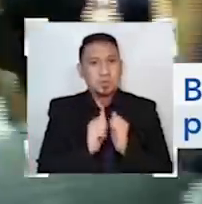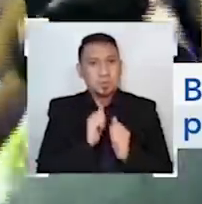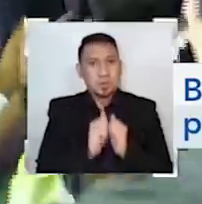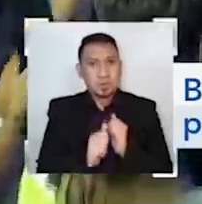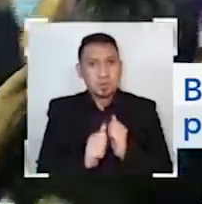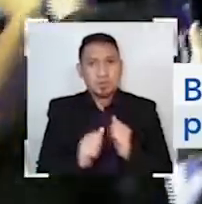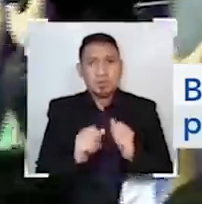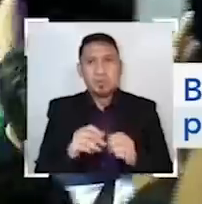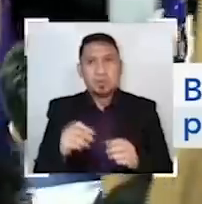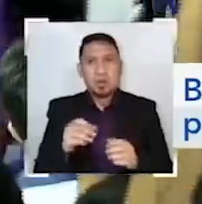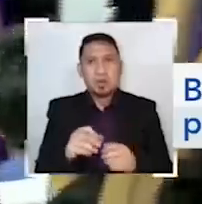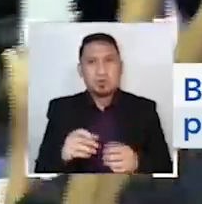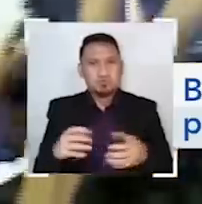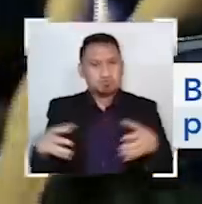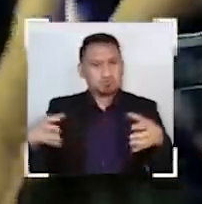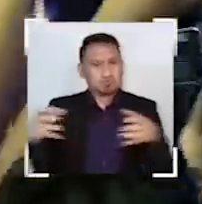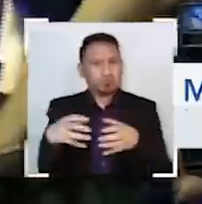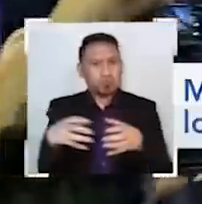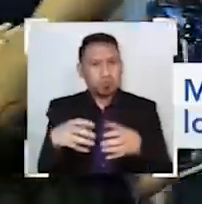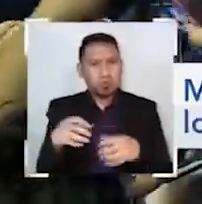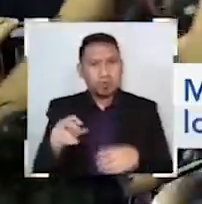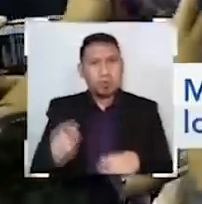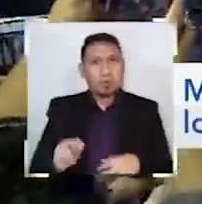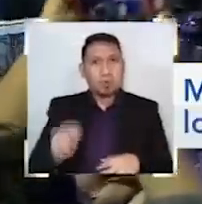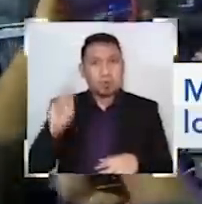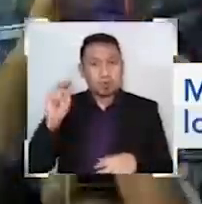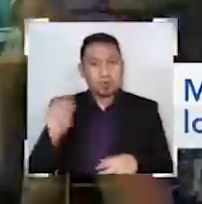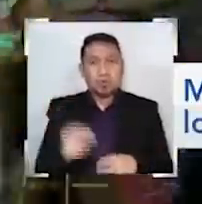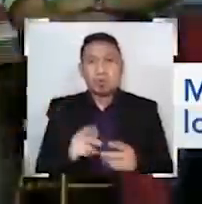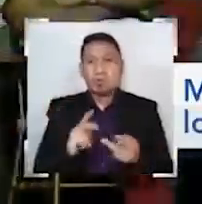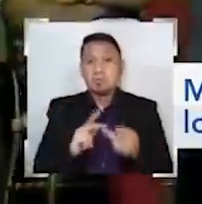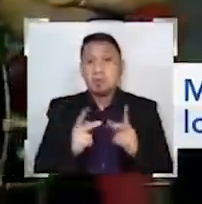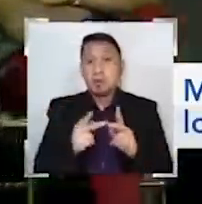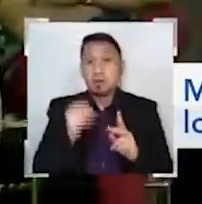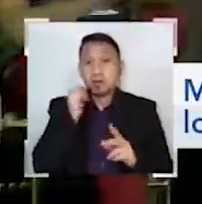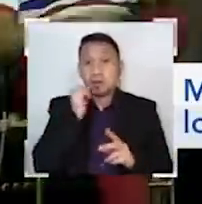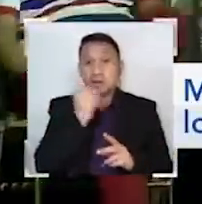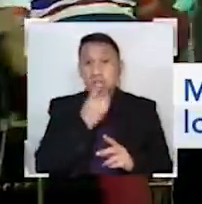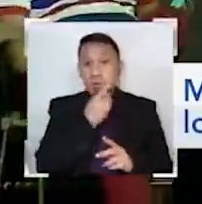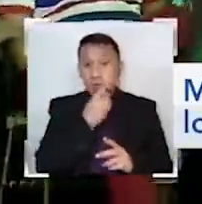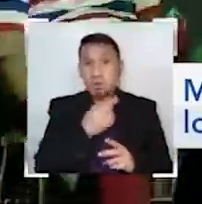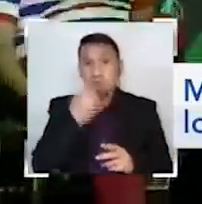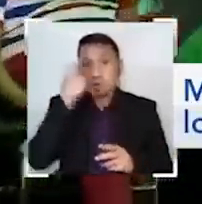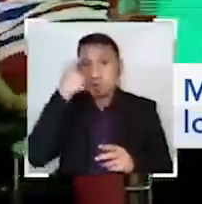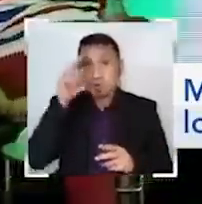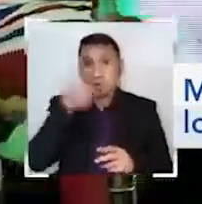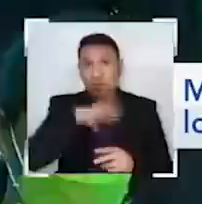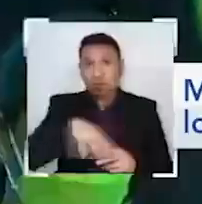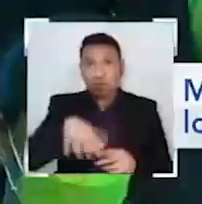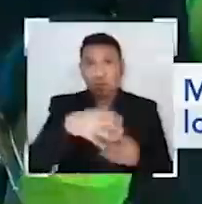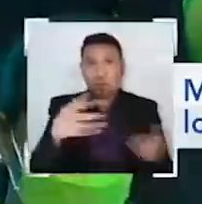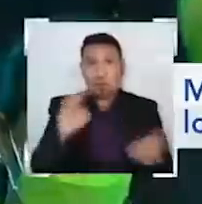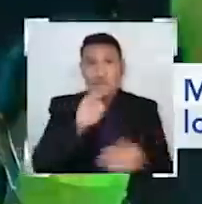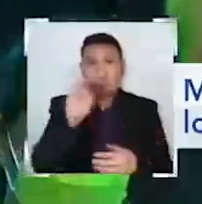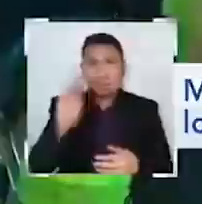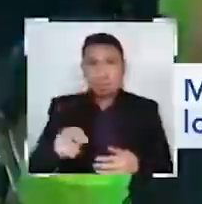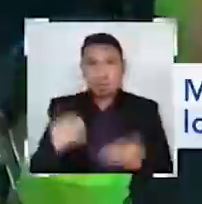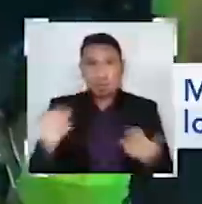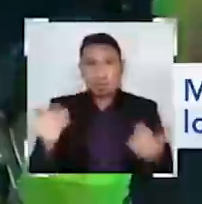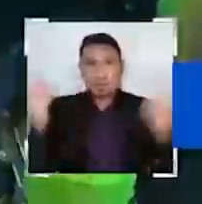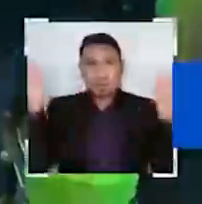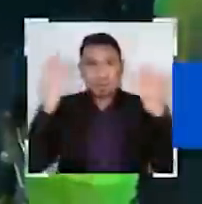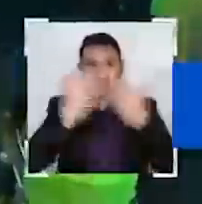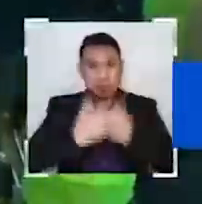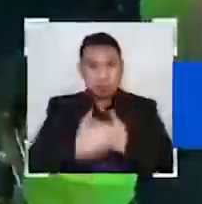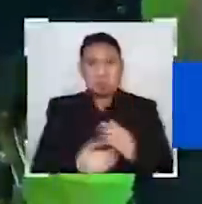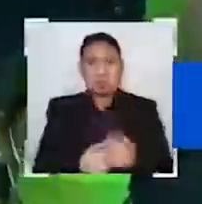North. Ang katandem niyang si Davao City Mayor Sara Duterte dumalo sa mga local proclamation rally sa Maynila ngayong gabi. Dapat po hindi na